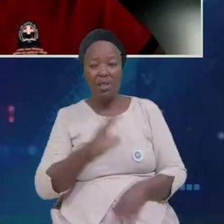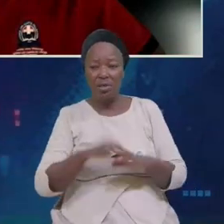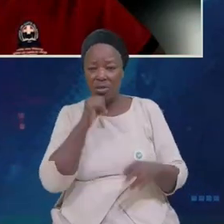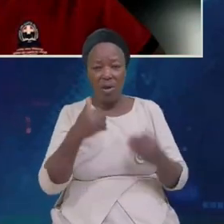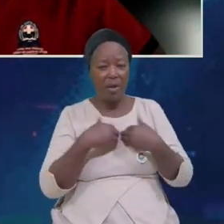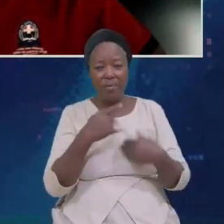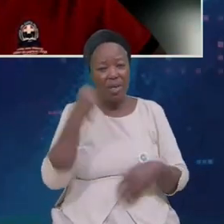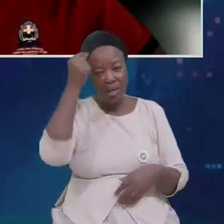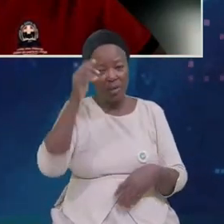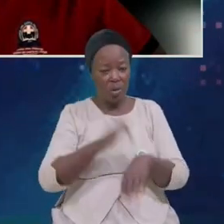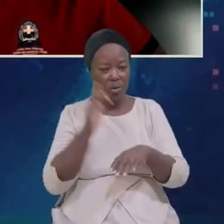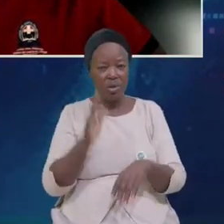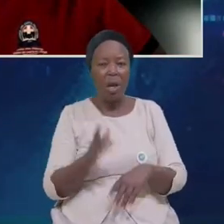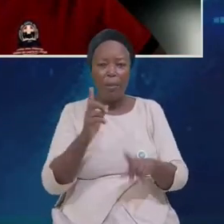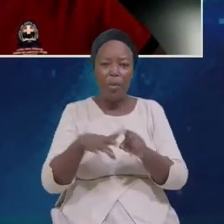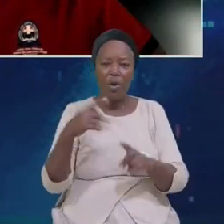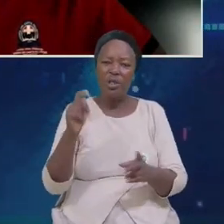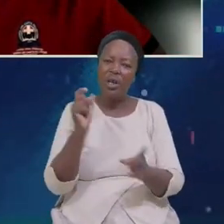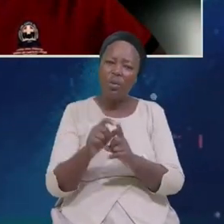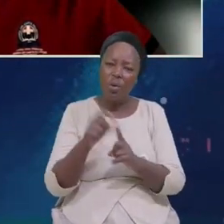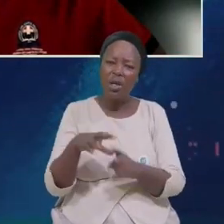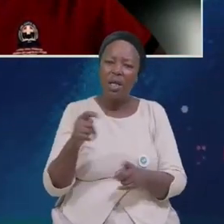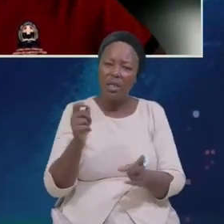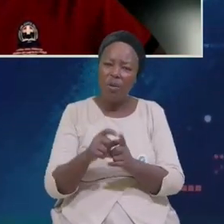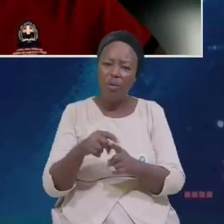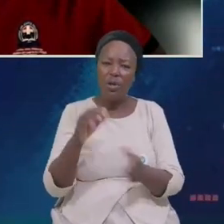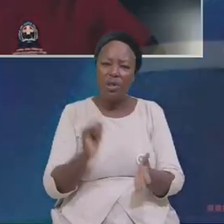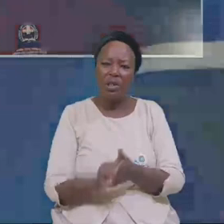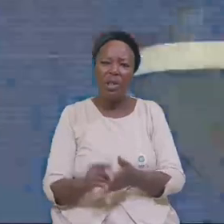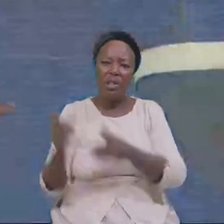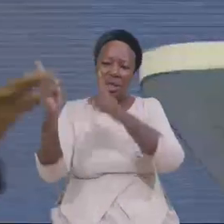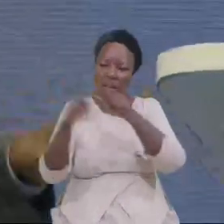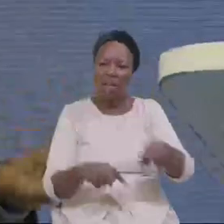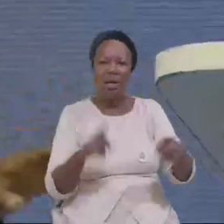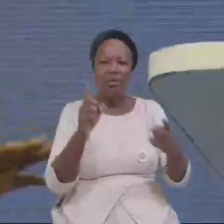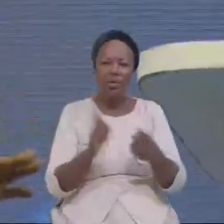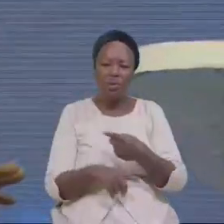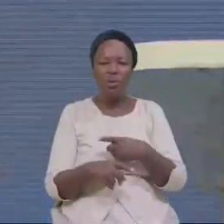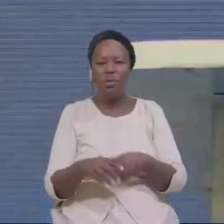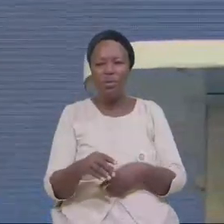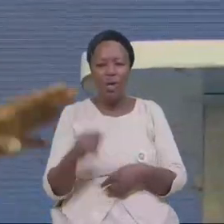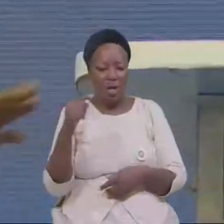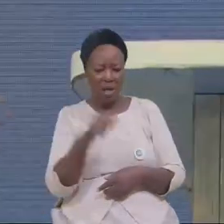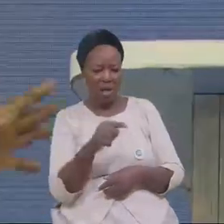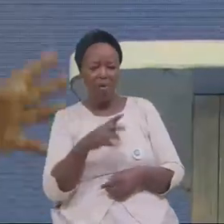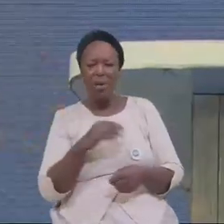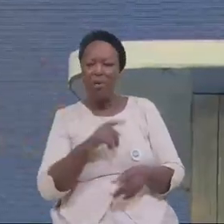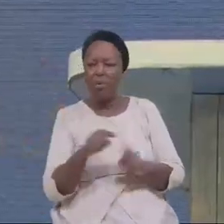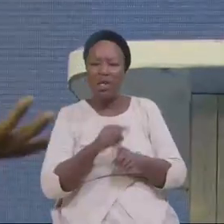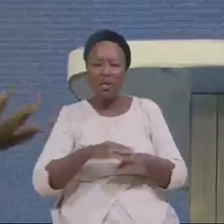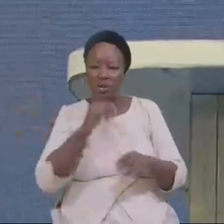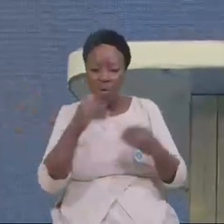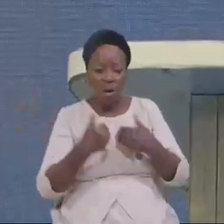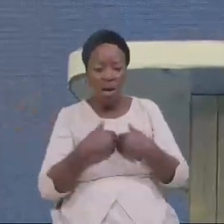Il n'a pas eu de touche. La parole qui lui est parvenue, quand il n'avait pas d'enfant,